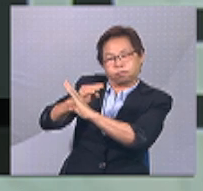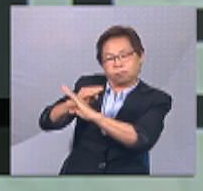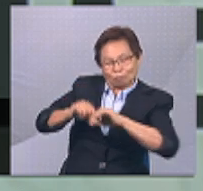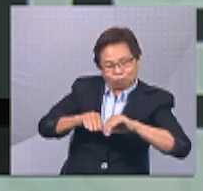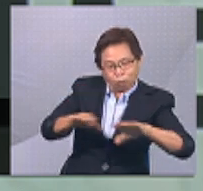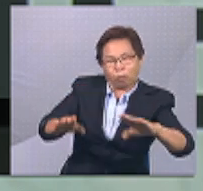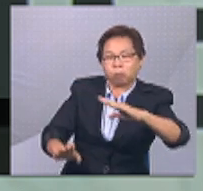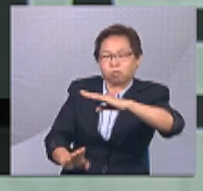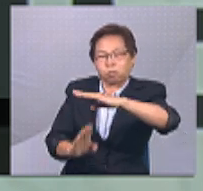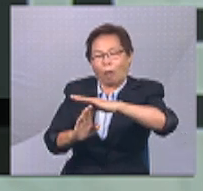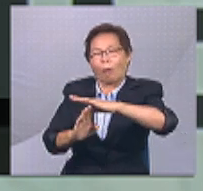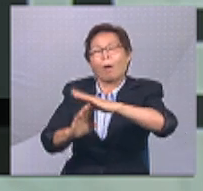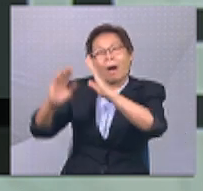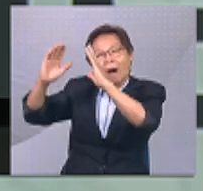COVID